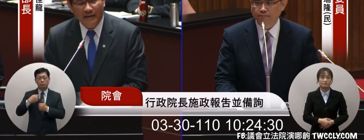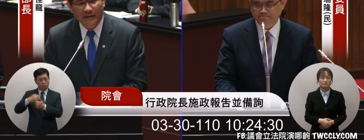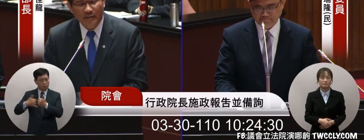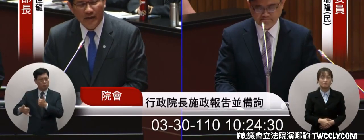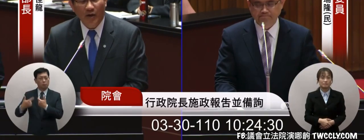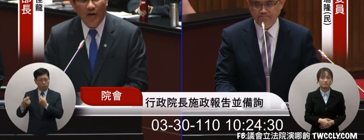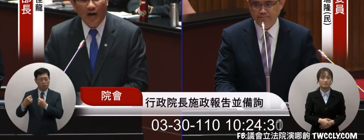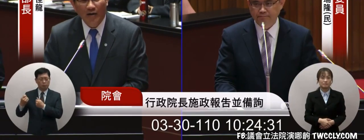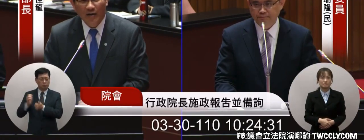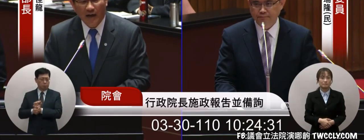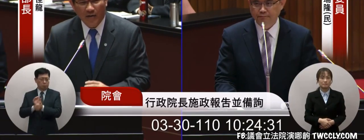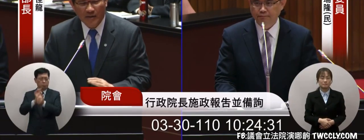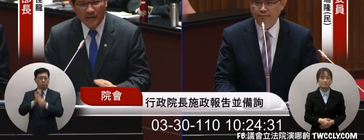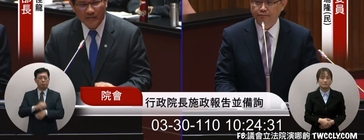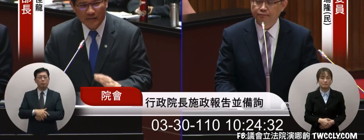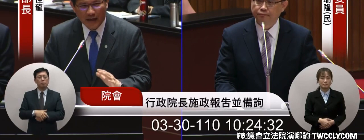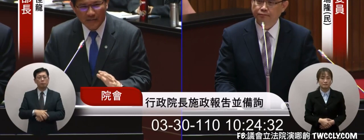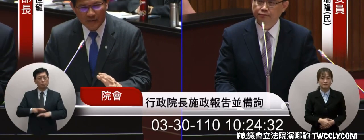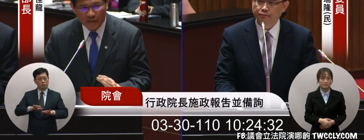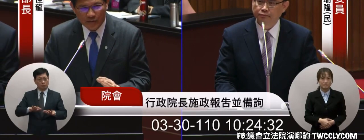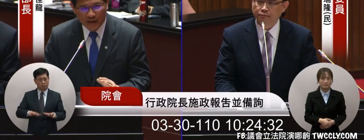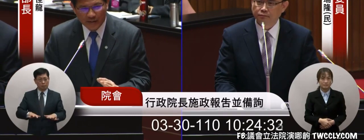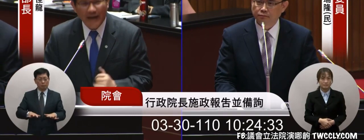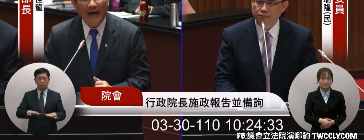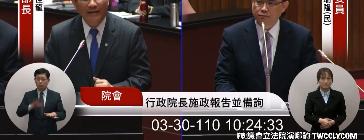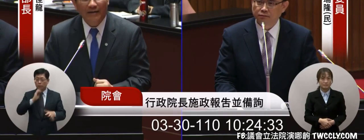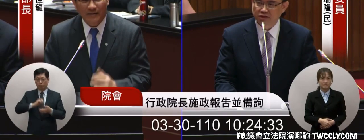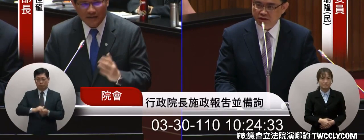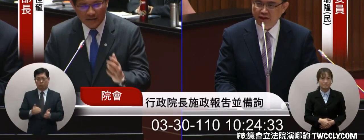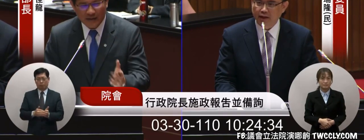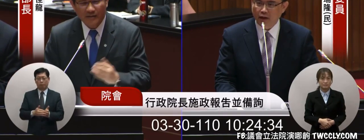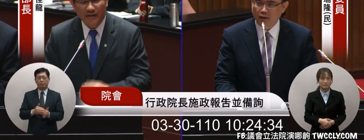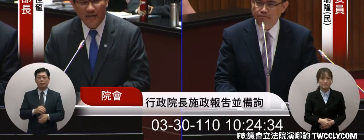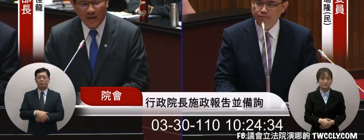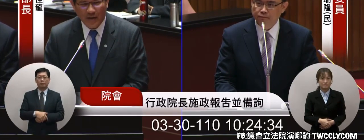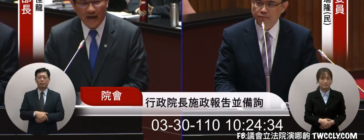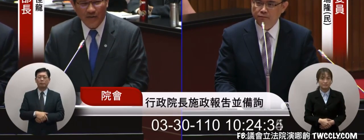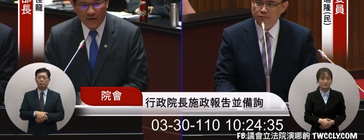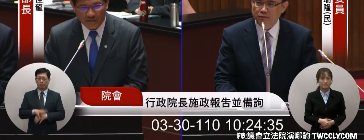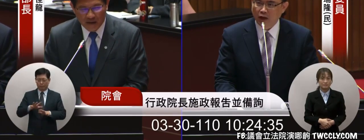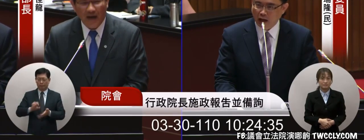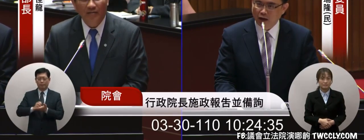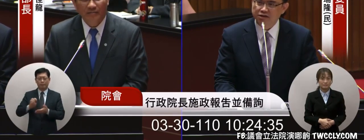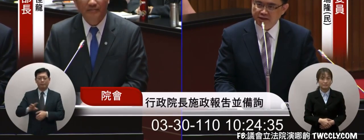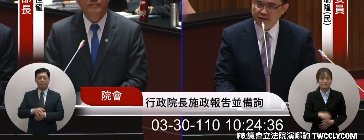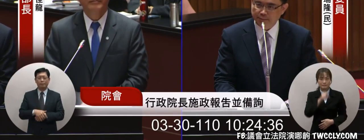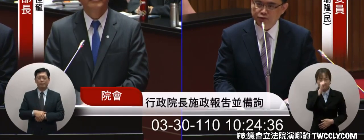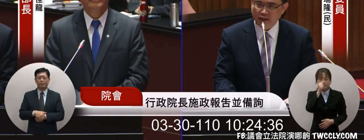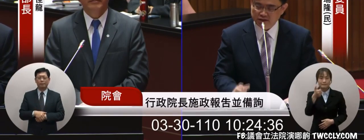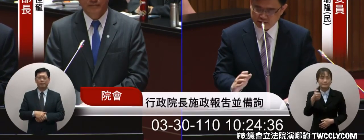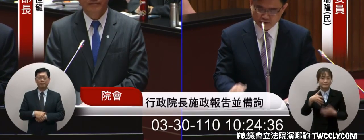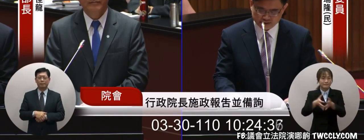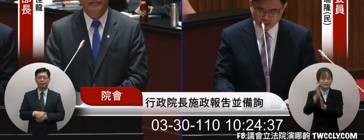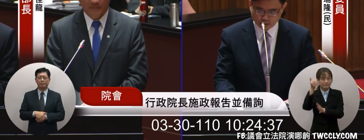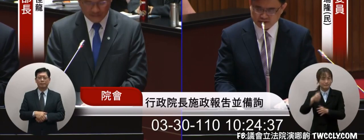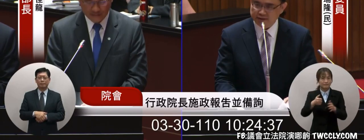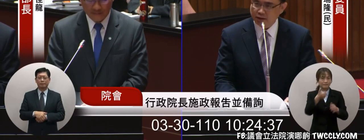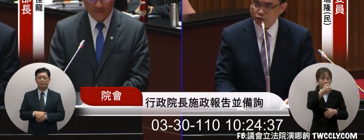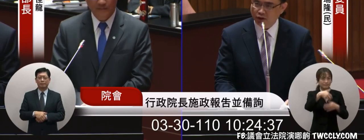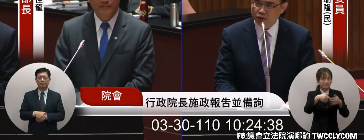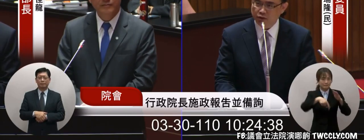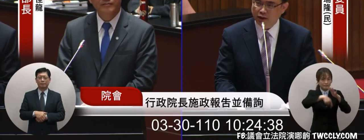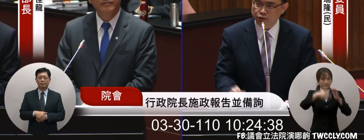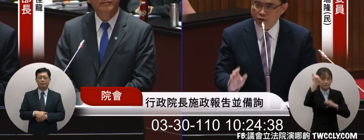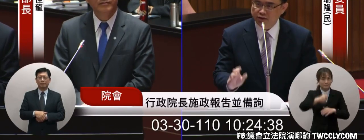委員也一再的推動我們已經定案所以這次跟委員來做個報告好 謝謝部長謝謝院長